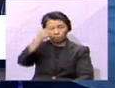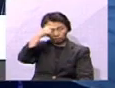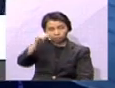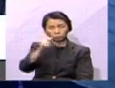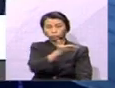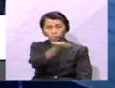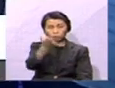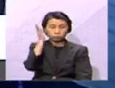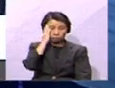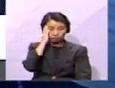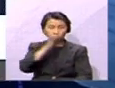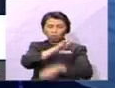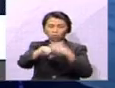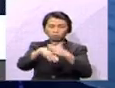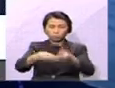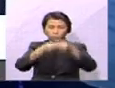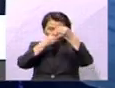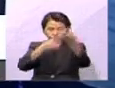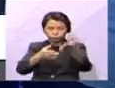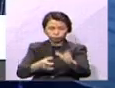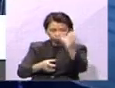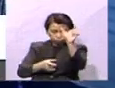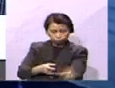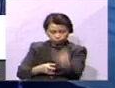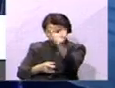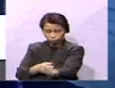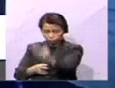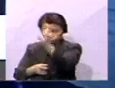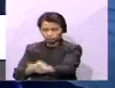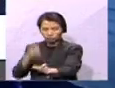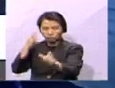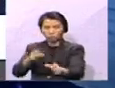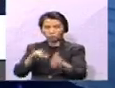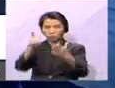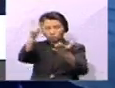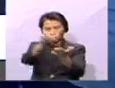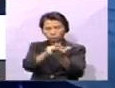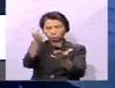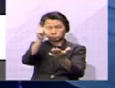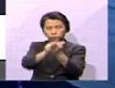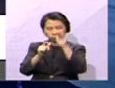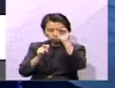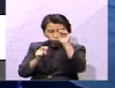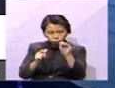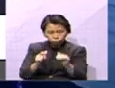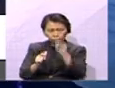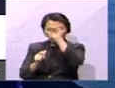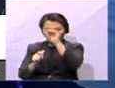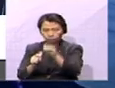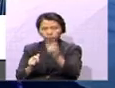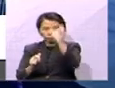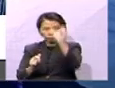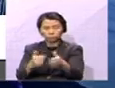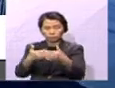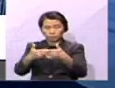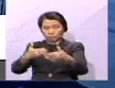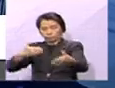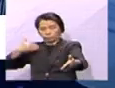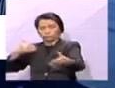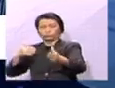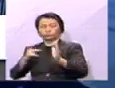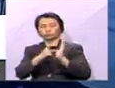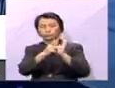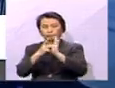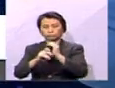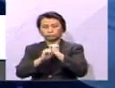anda semua maklumat dan profil calon BN akan dimuat naik secara berperingkat sebelum tempoh berkempen